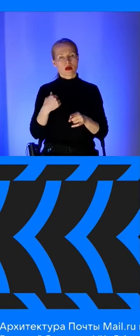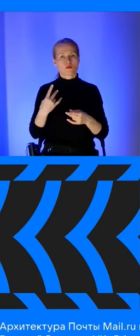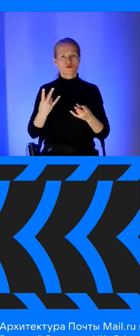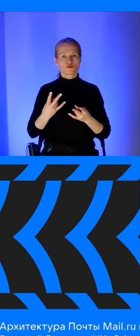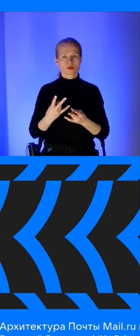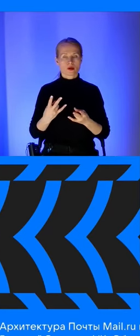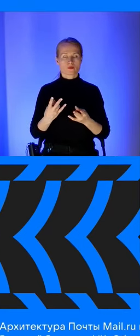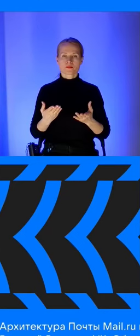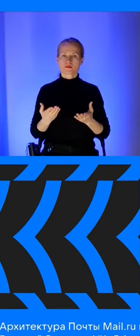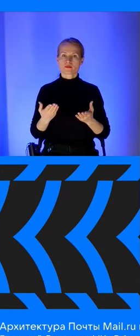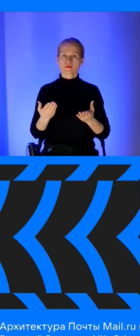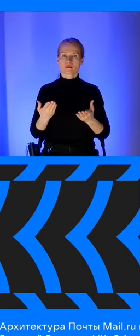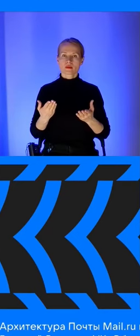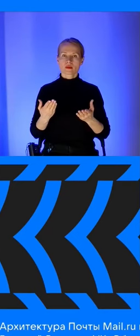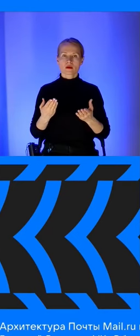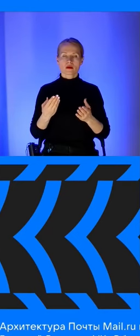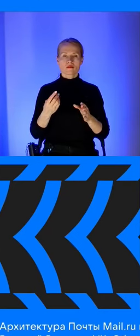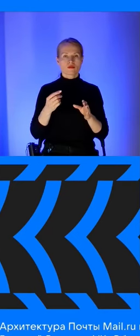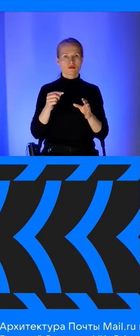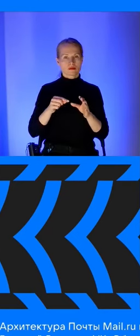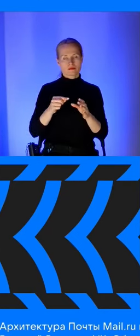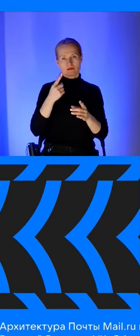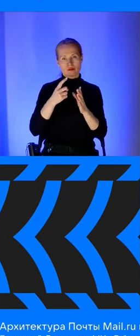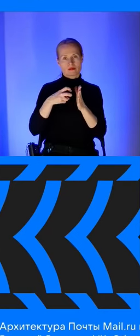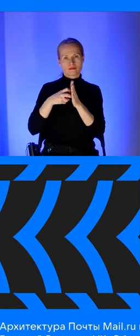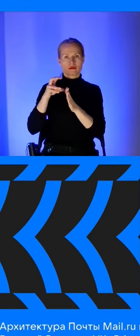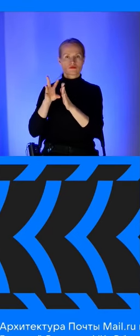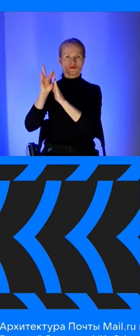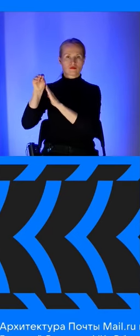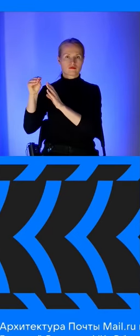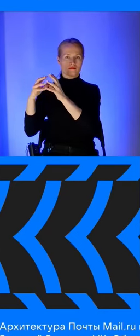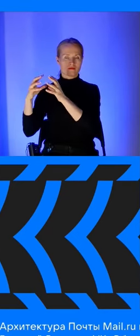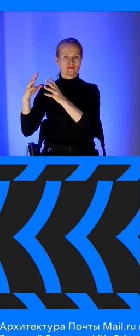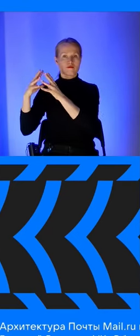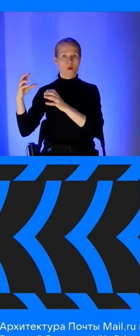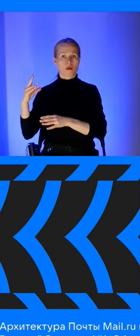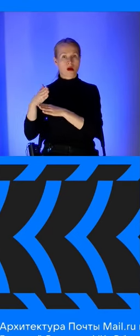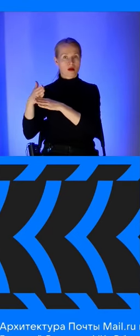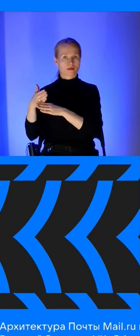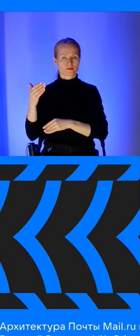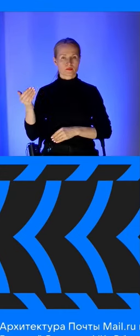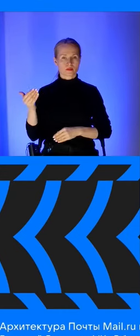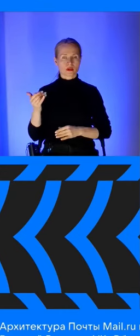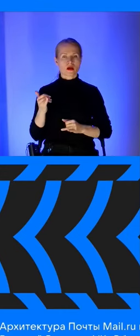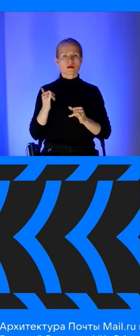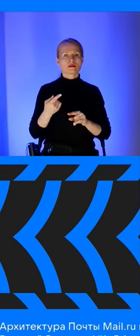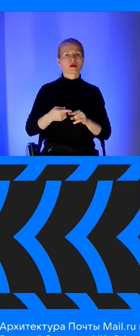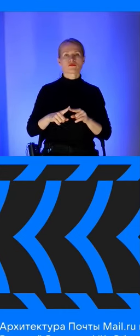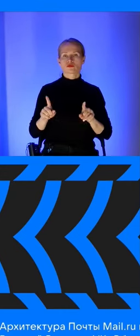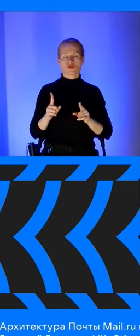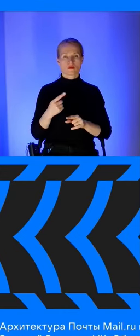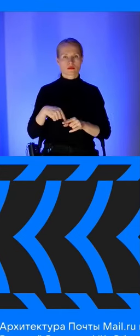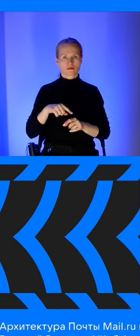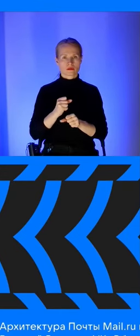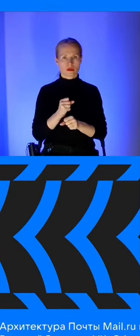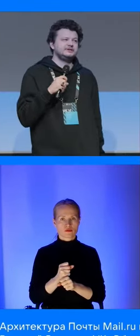надо засунуть его в облако, ну, то есть в кубер. Вот. И для этого мы,